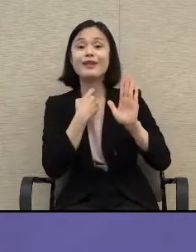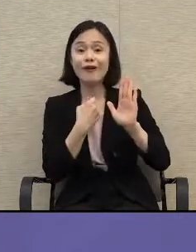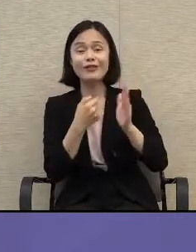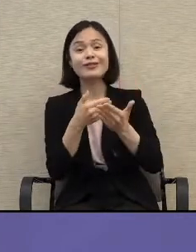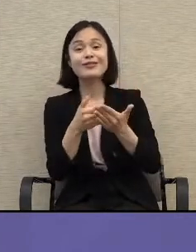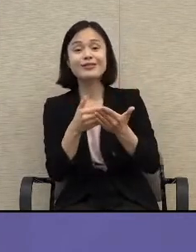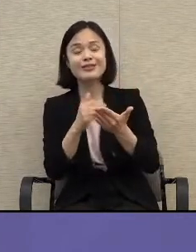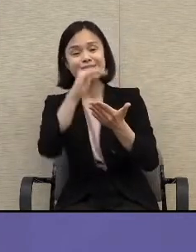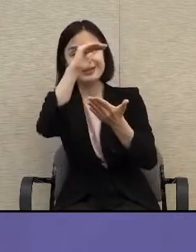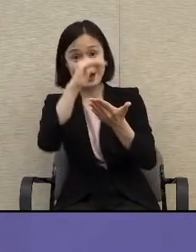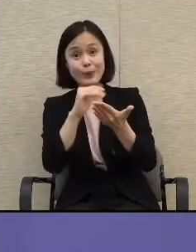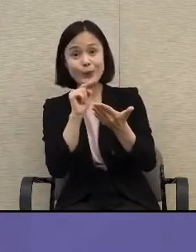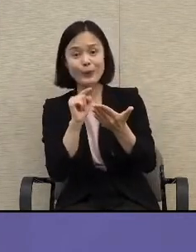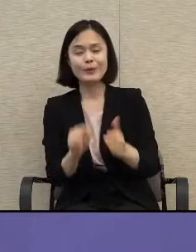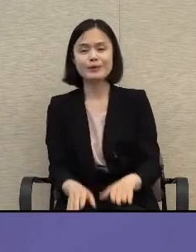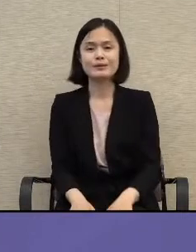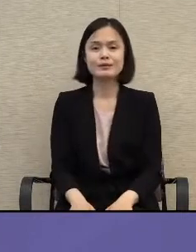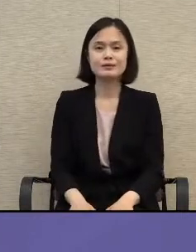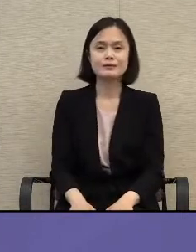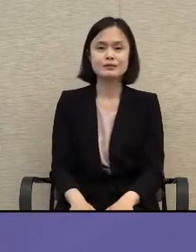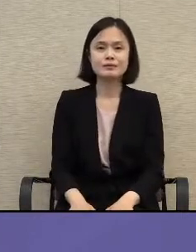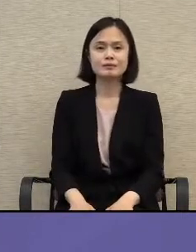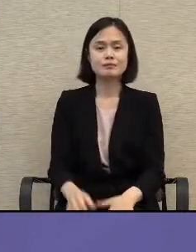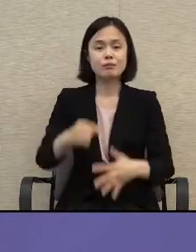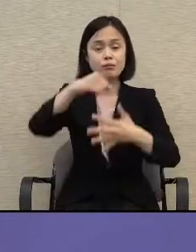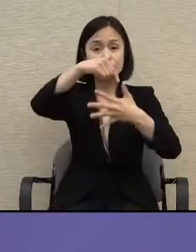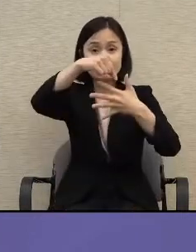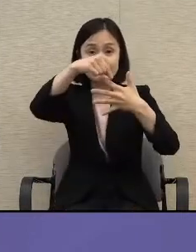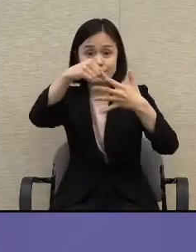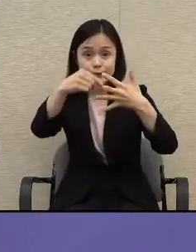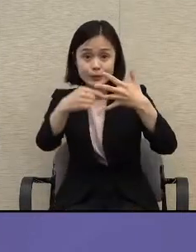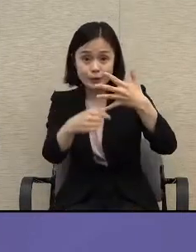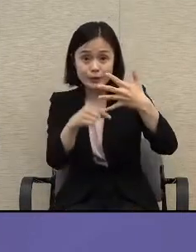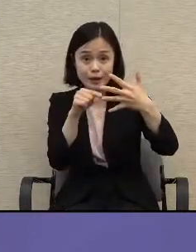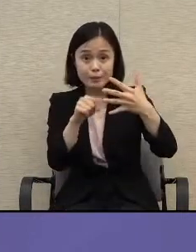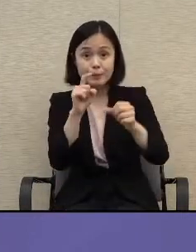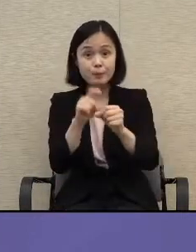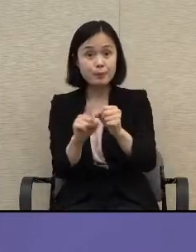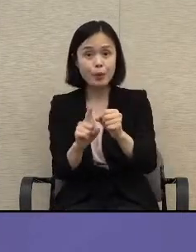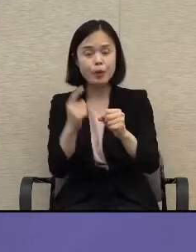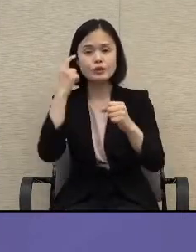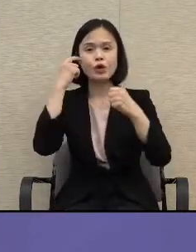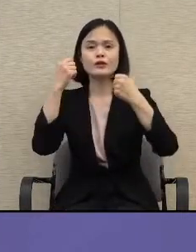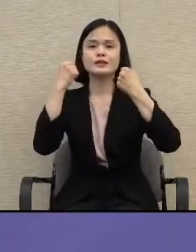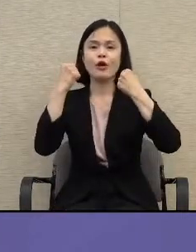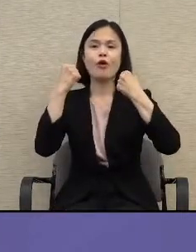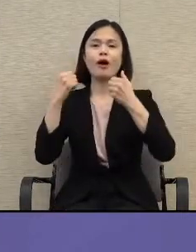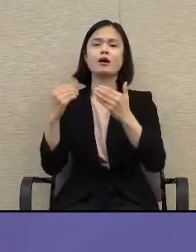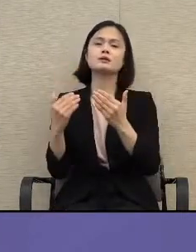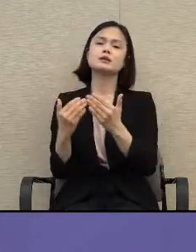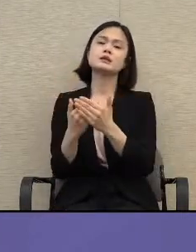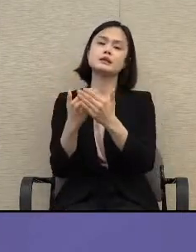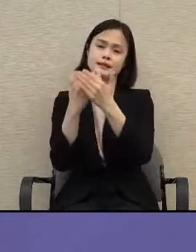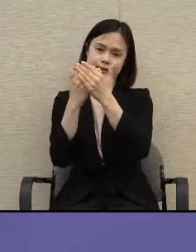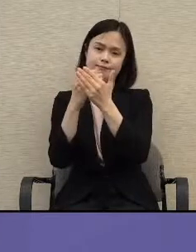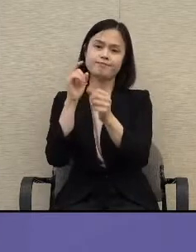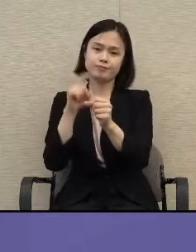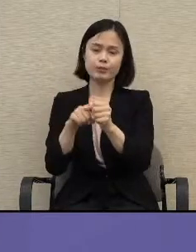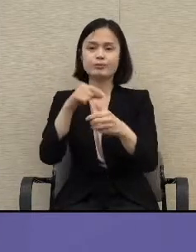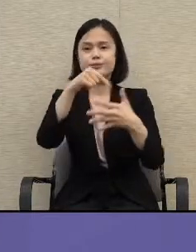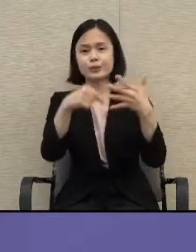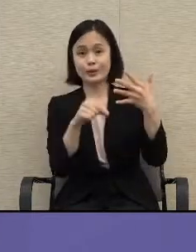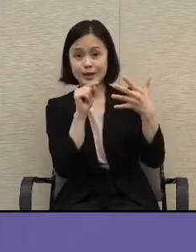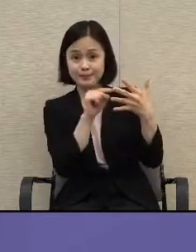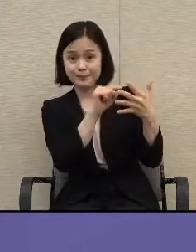다양한 프로그램들이 정신건강의 증진을 위해서 진행이 되고 있는 상황입니다. 사실 뭐 생애